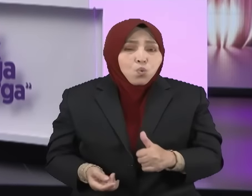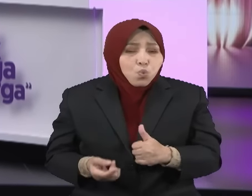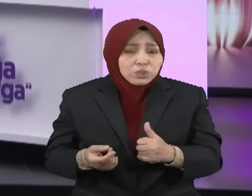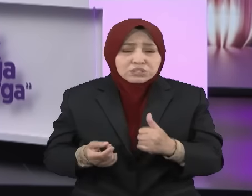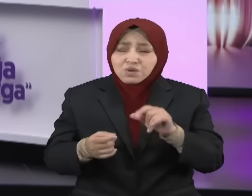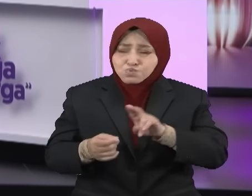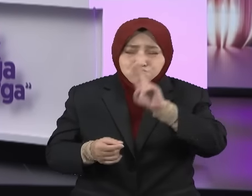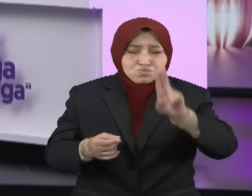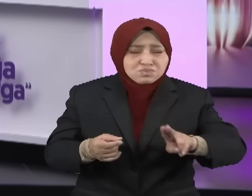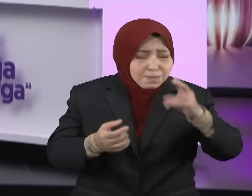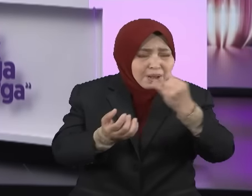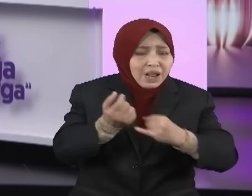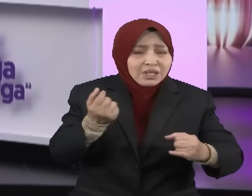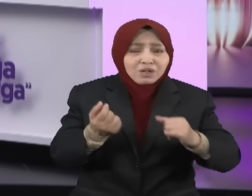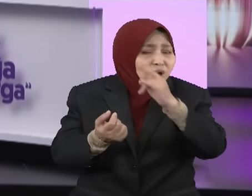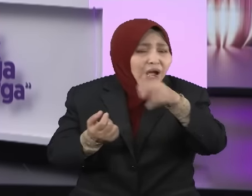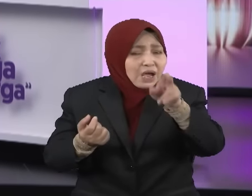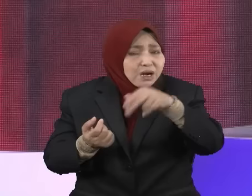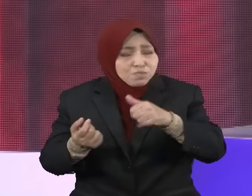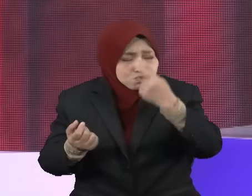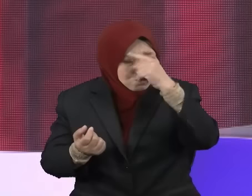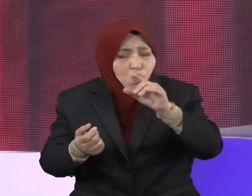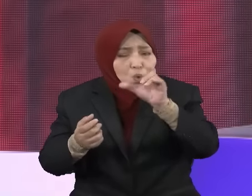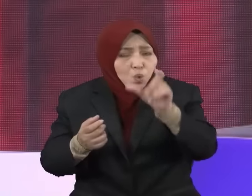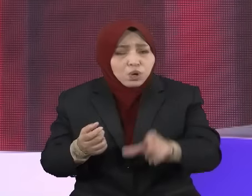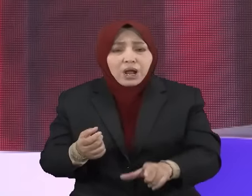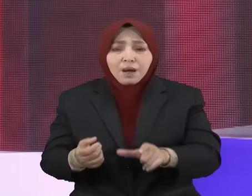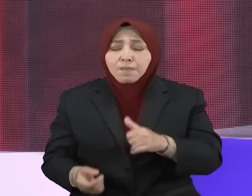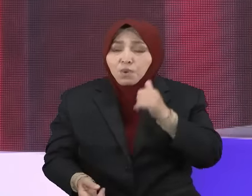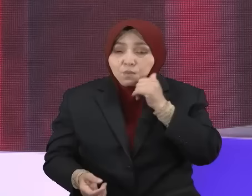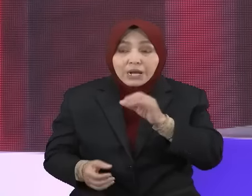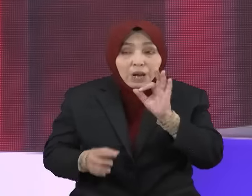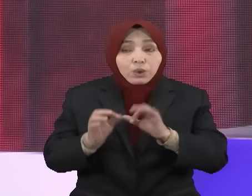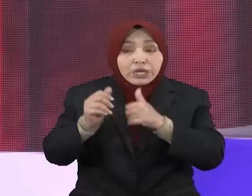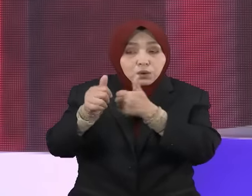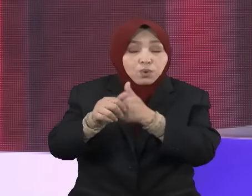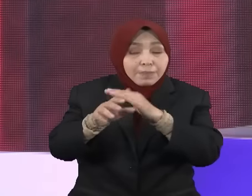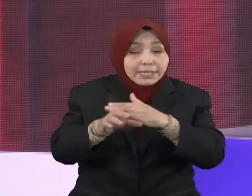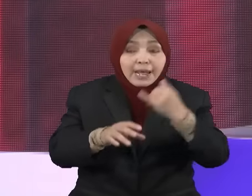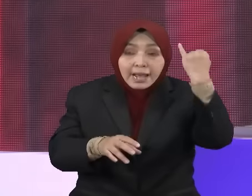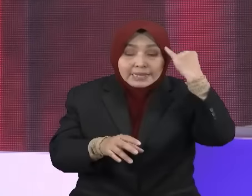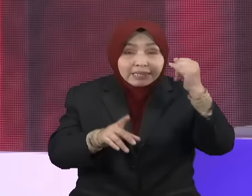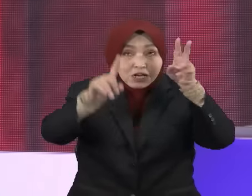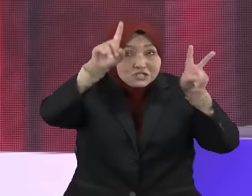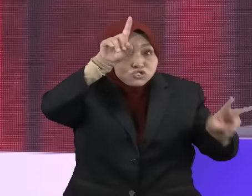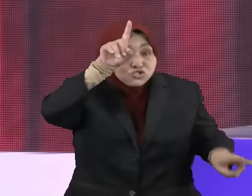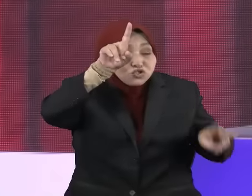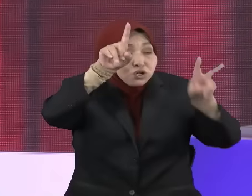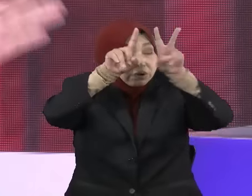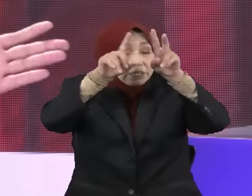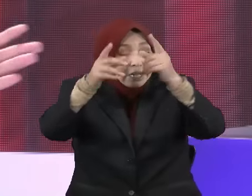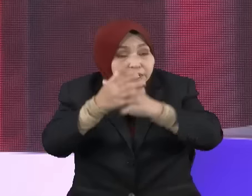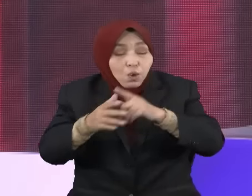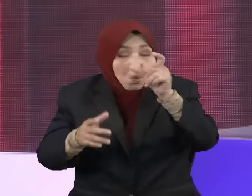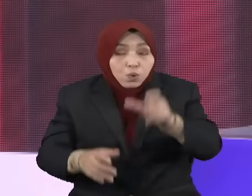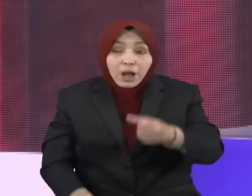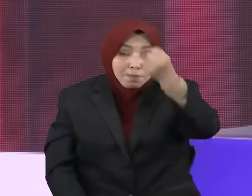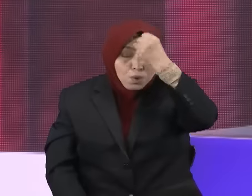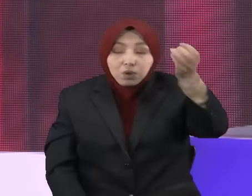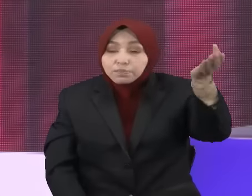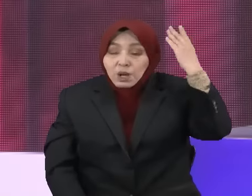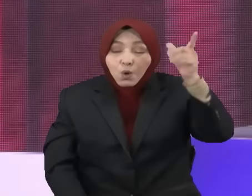kan? Jadi memang haram semua untuk orang perempuan. Jadi orang Teluk Intan kalau ikutkan kepada idea syirik daripada orang jahiliah zaman dahulu, orang